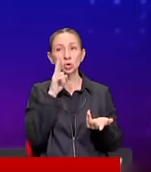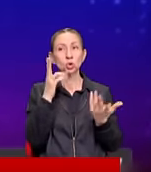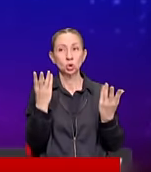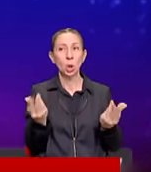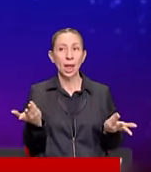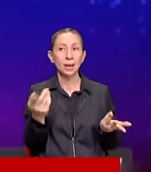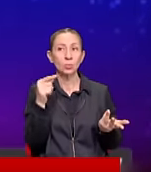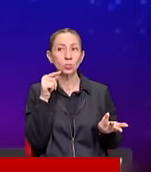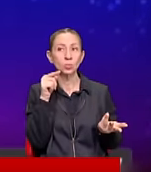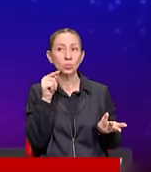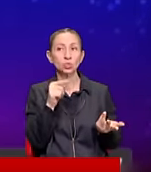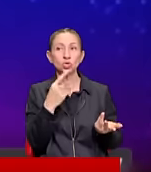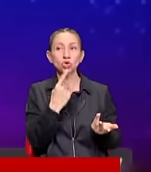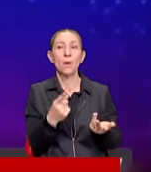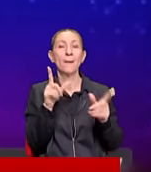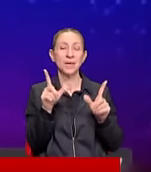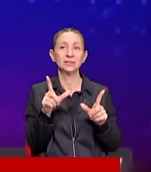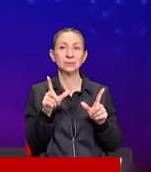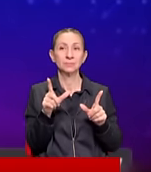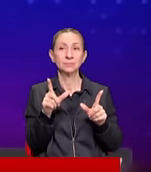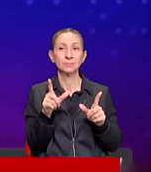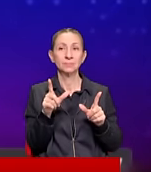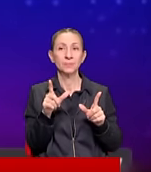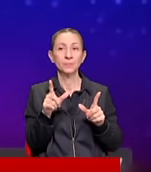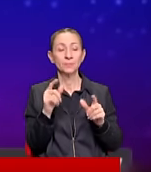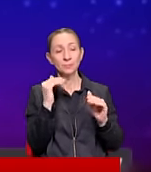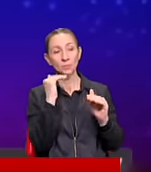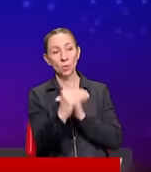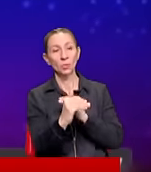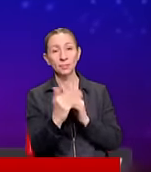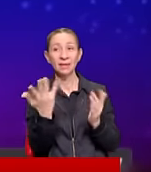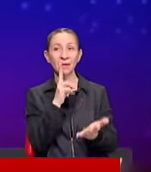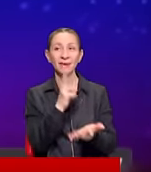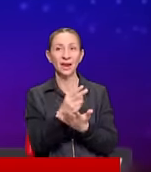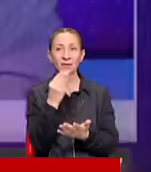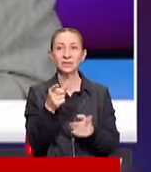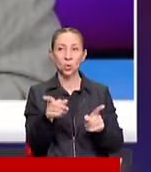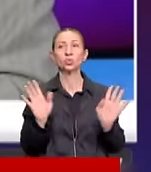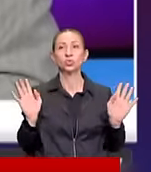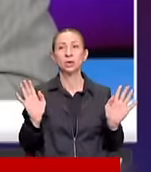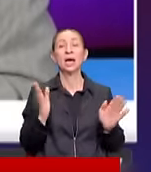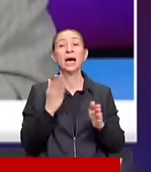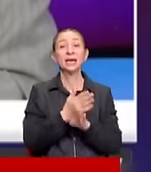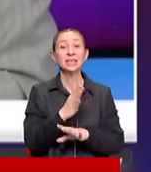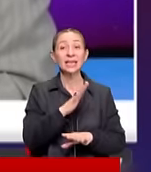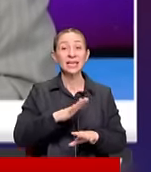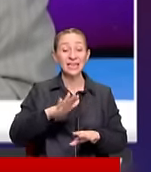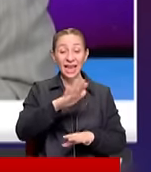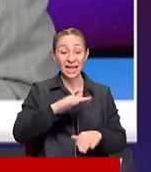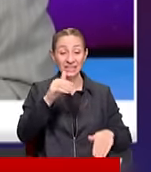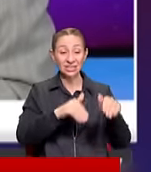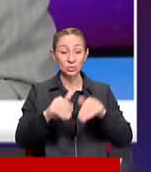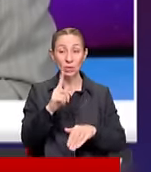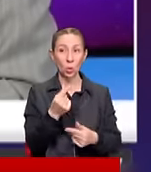itibariyle şunu ifade etmeliyiz. Millet ne karar verdiyse odur. Aslında genel seçimlerde de